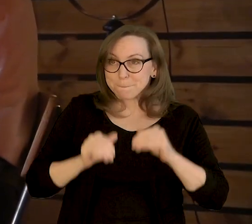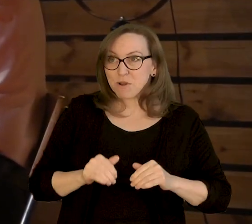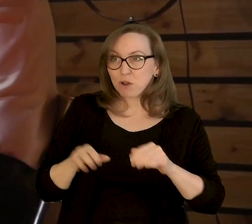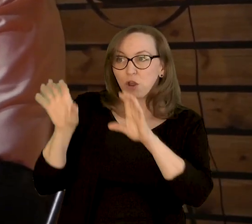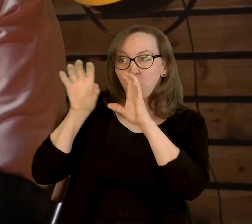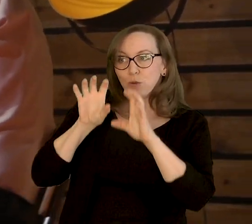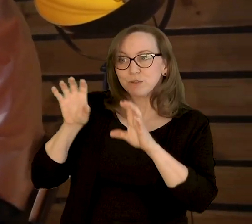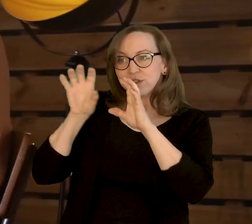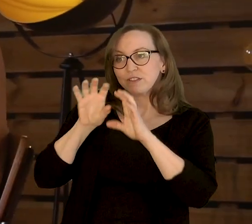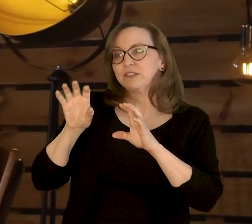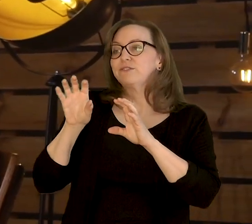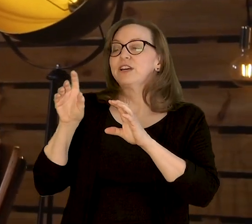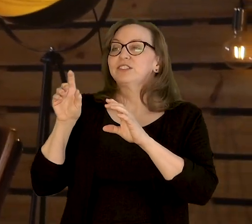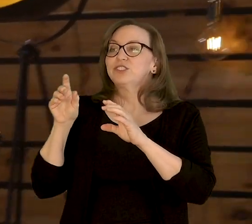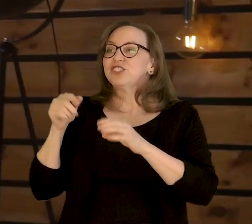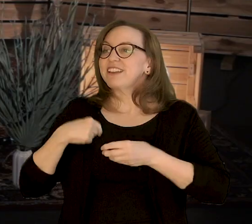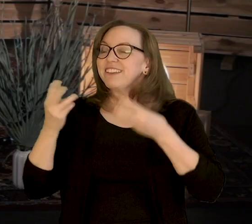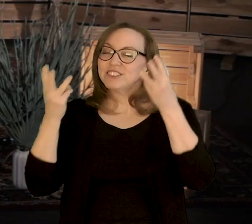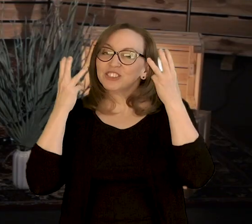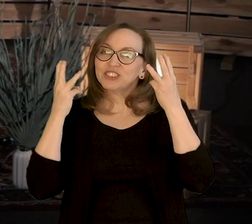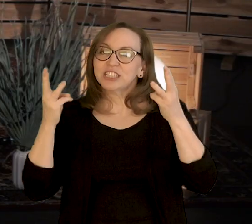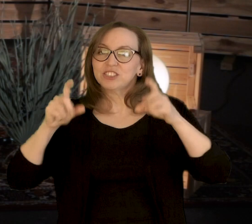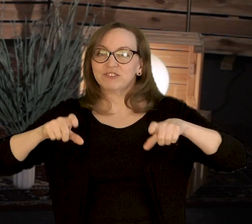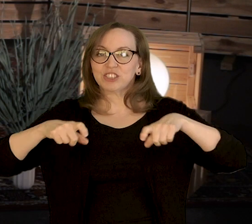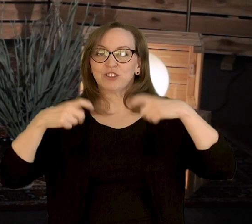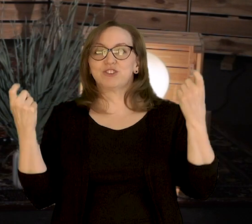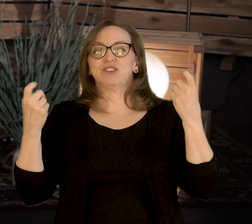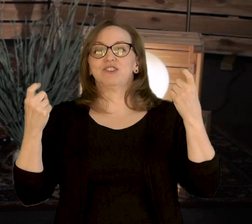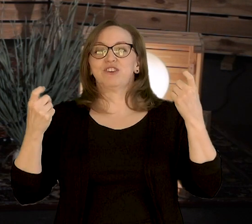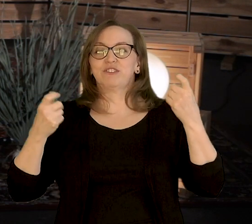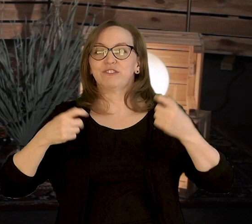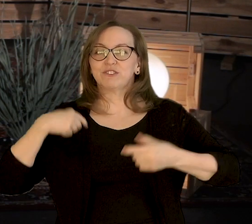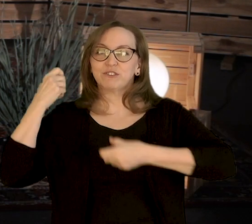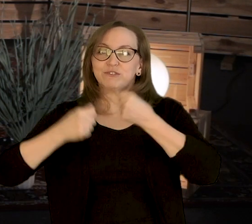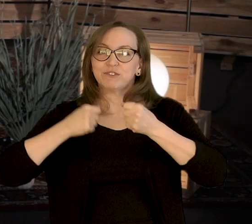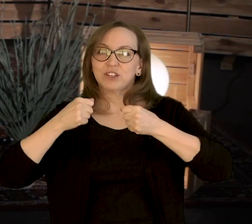obserwować jedno z najważniejszych wydarzeń w dziejach ludzkości.